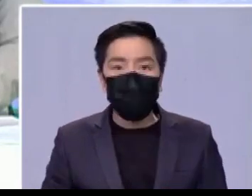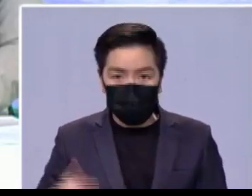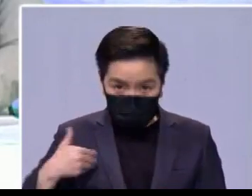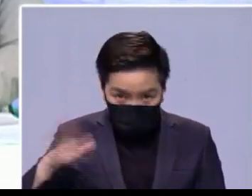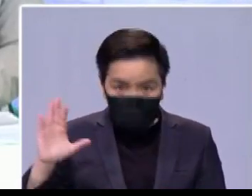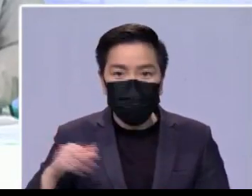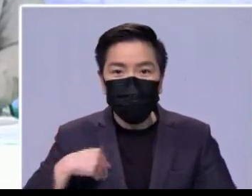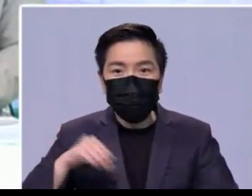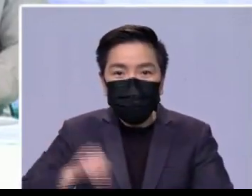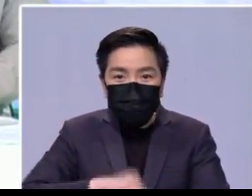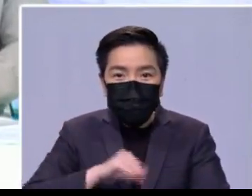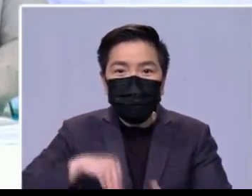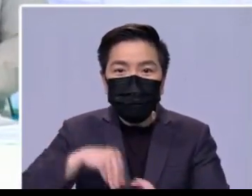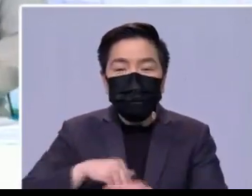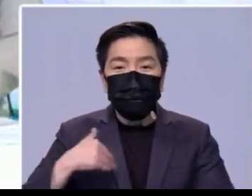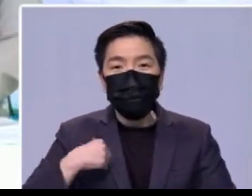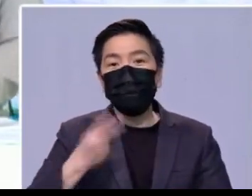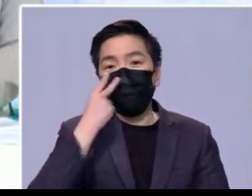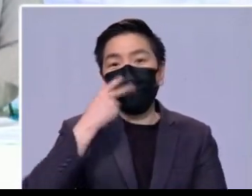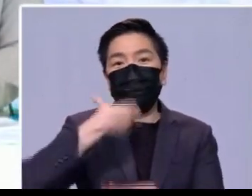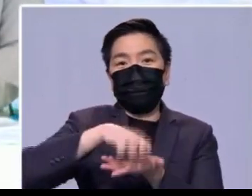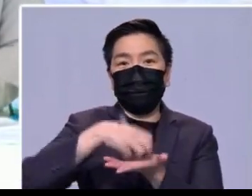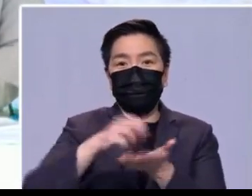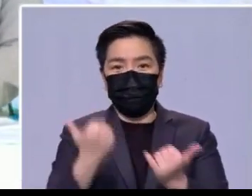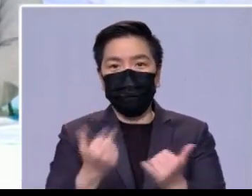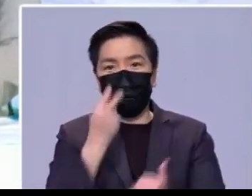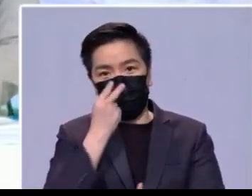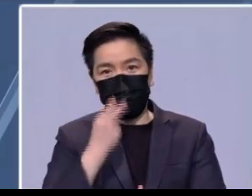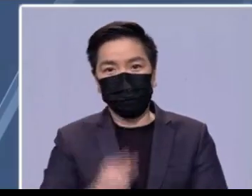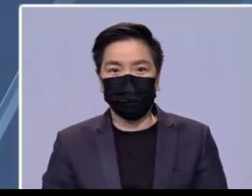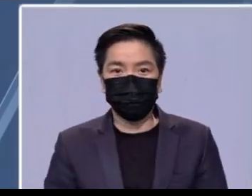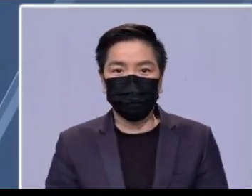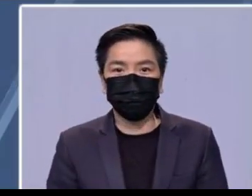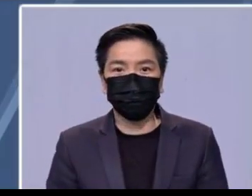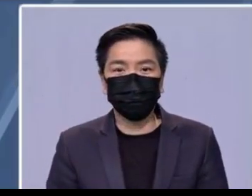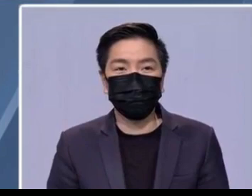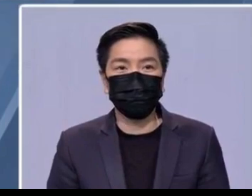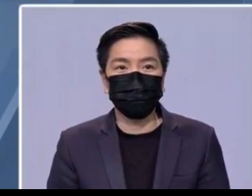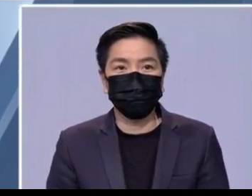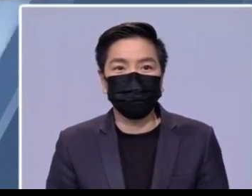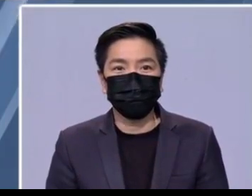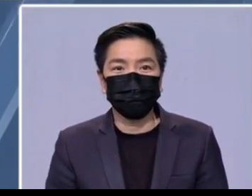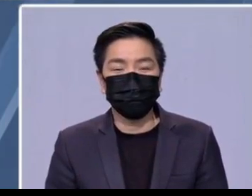ปดูบรรยากาศจากคุณมนตรีตระกูลสมบัติรายงานค่ะ